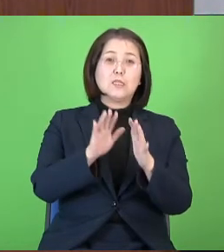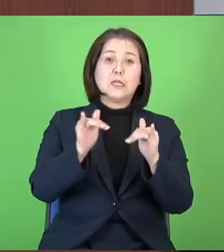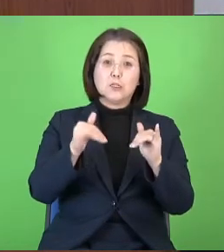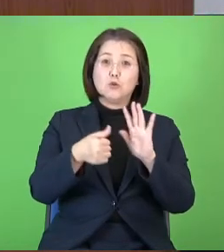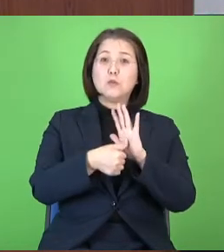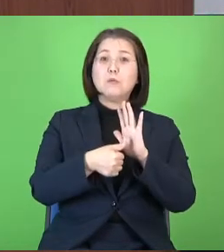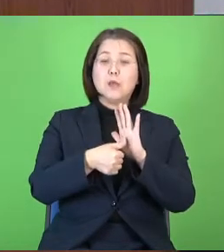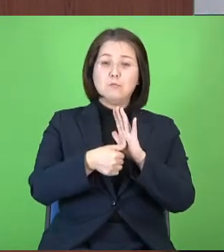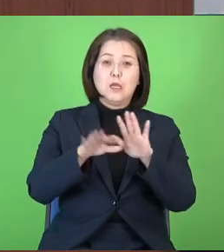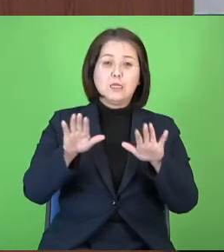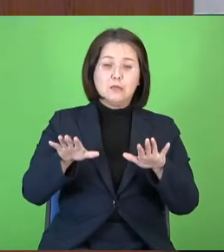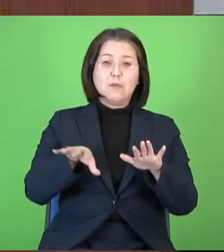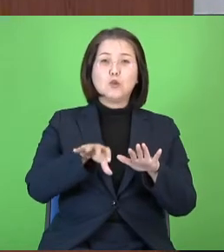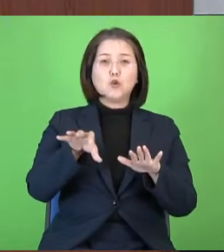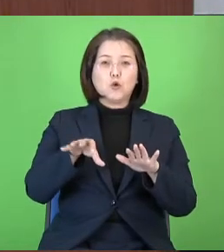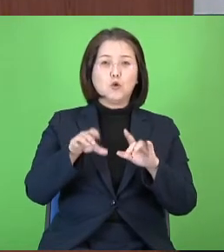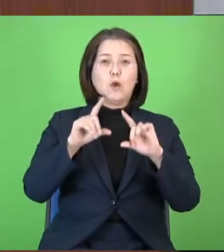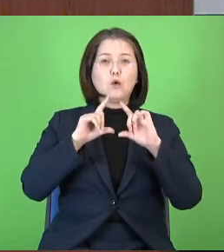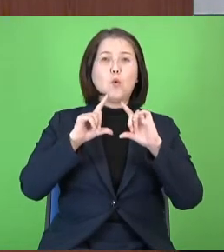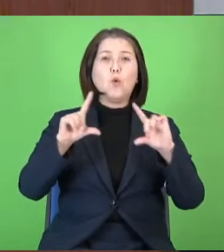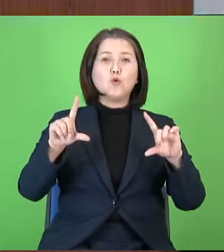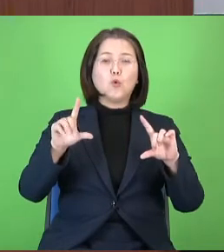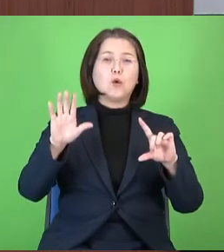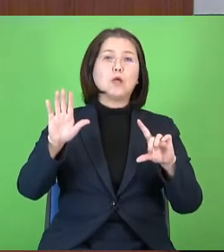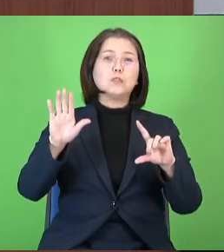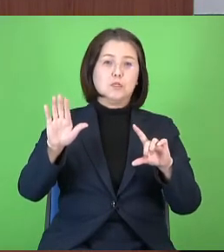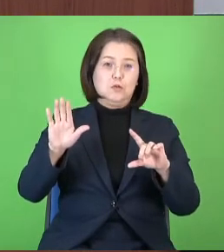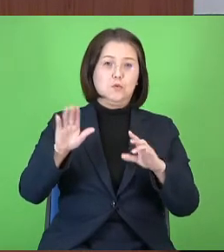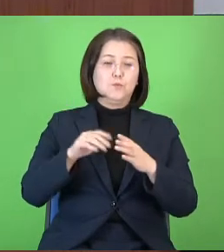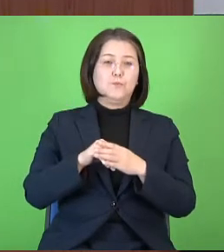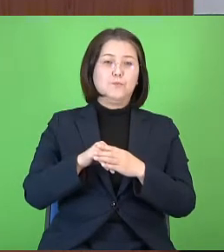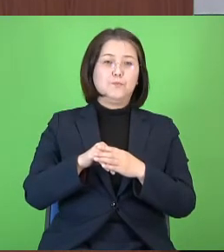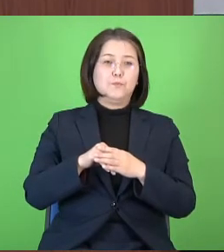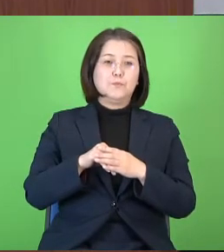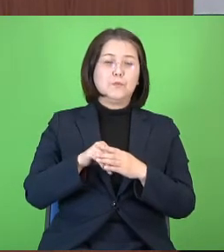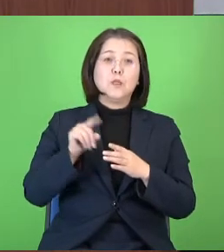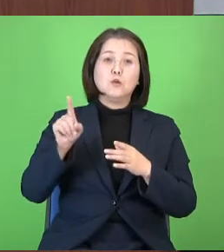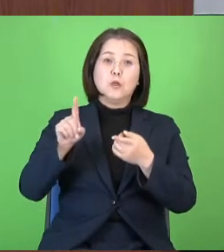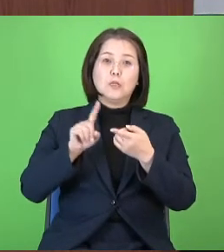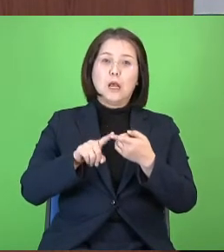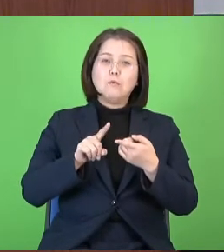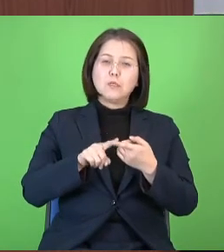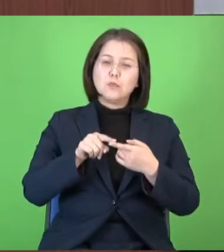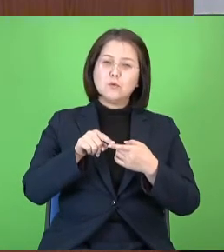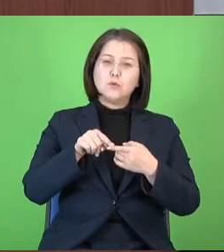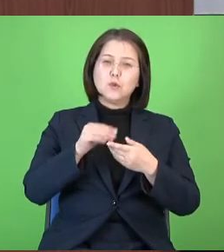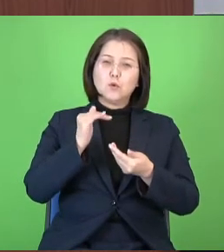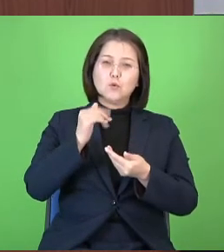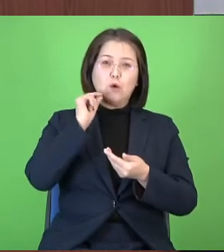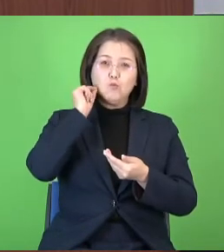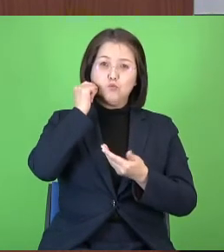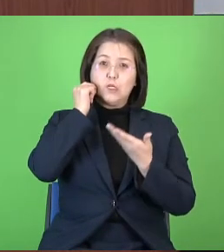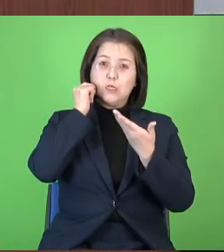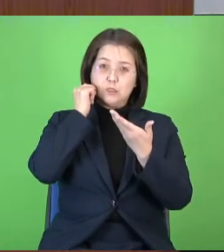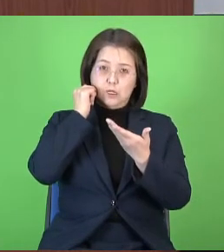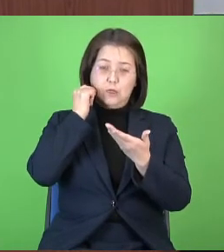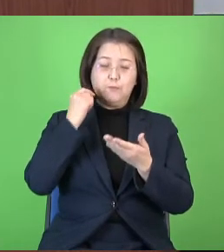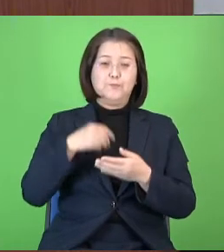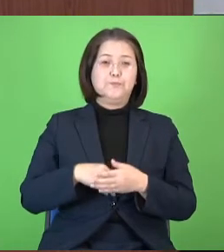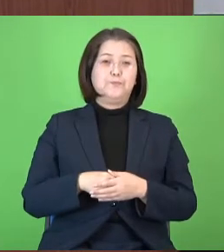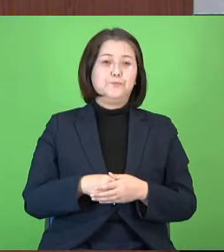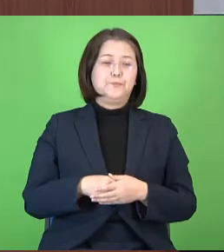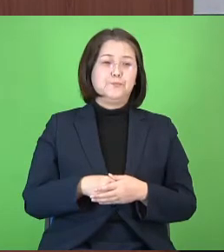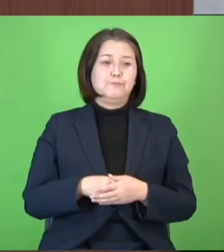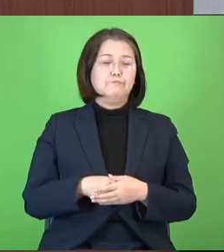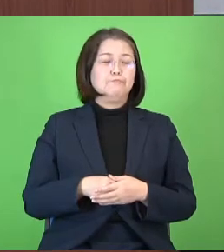露店のとまぁ思いだということは理解できます災害ではありませんけれども交通事故で亡くなった方の